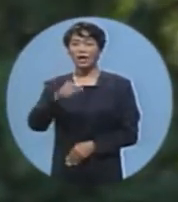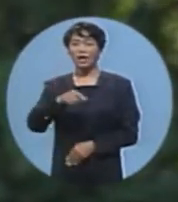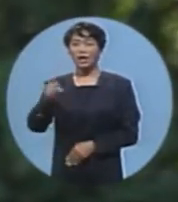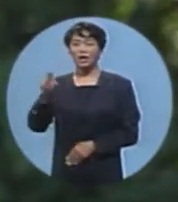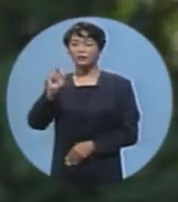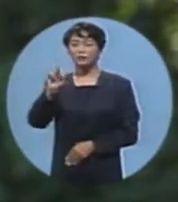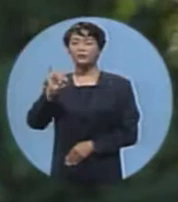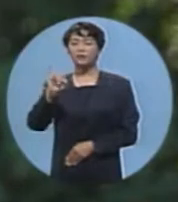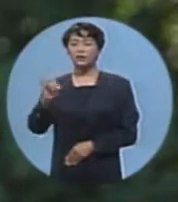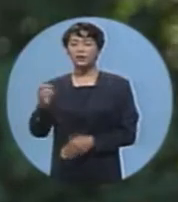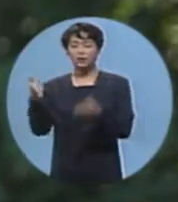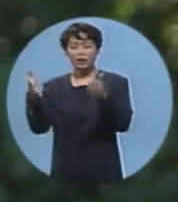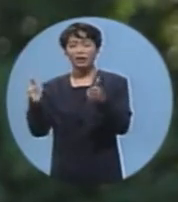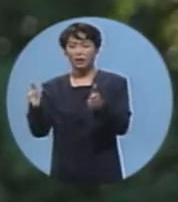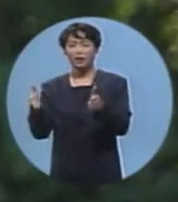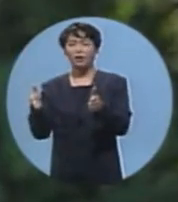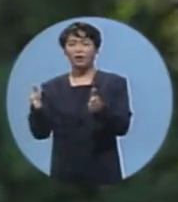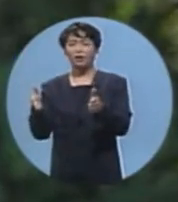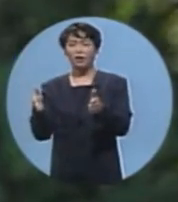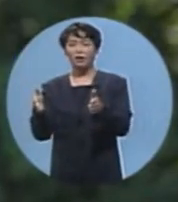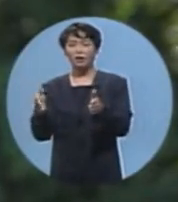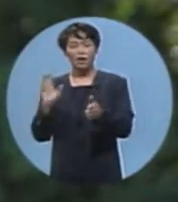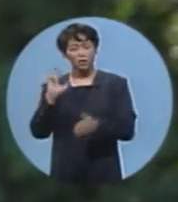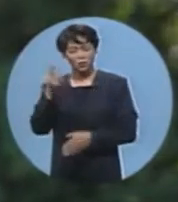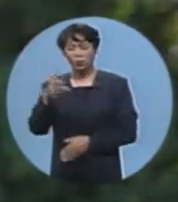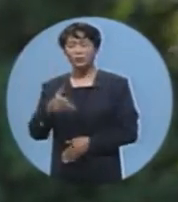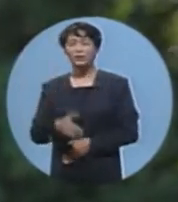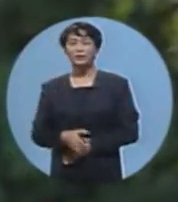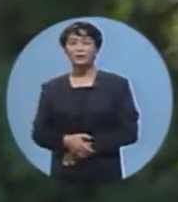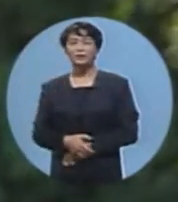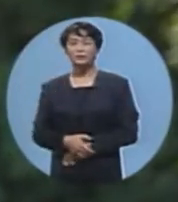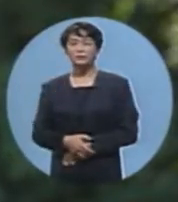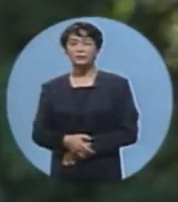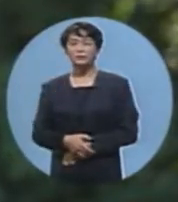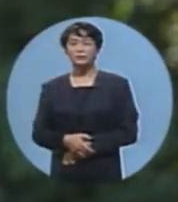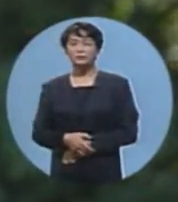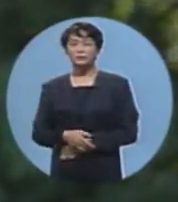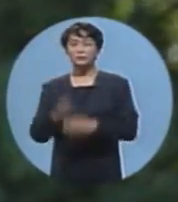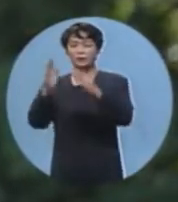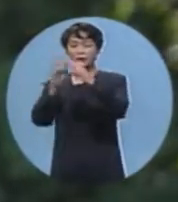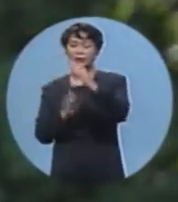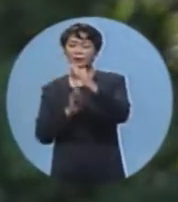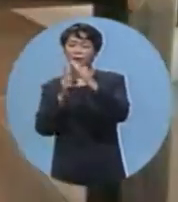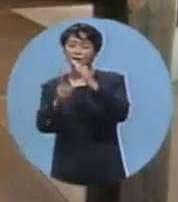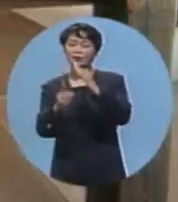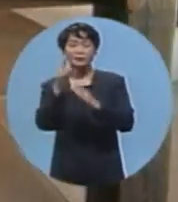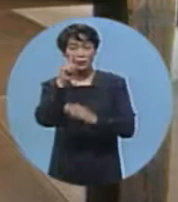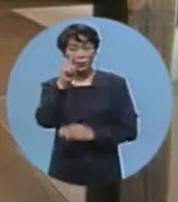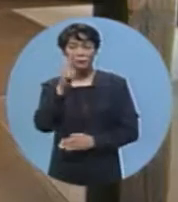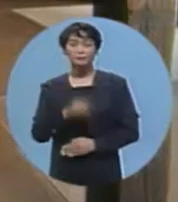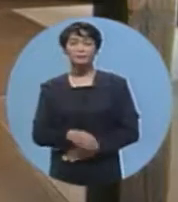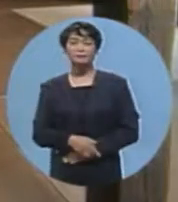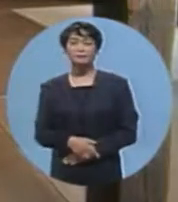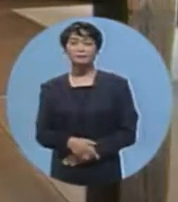か。あ、すごいもんだな、ほら。中見てみよう。